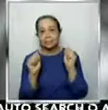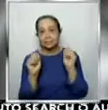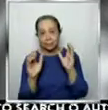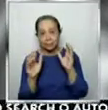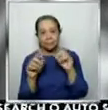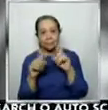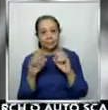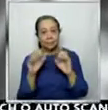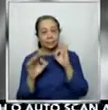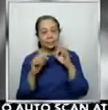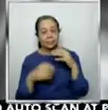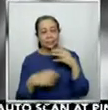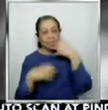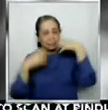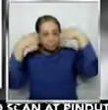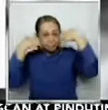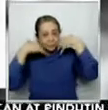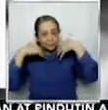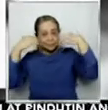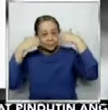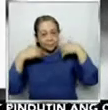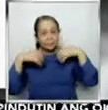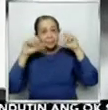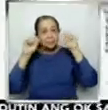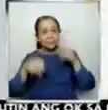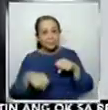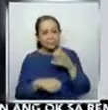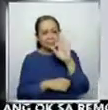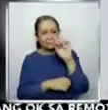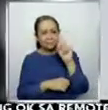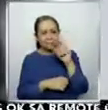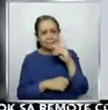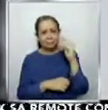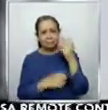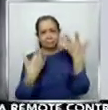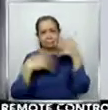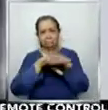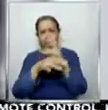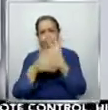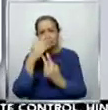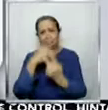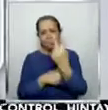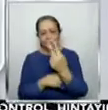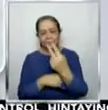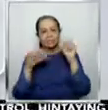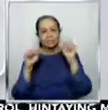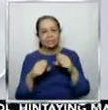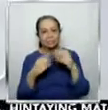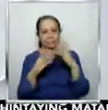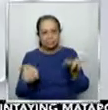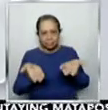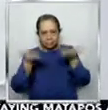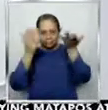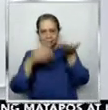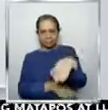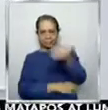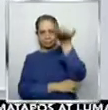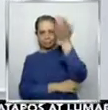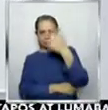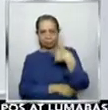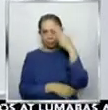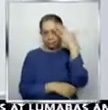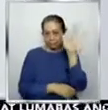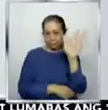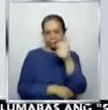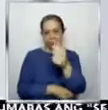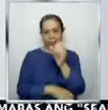kung pinagpapawisan pa, pwede namang fan at aircon combo. Pero may mas le-level up pa ba rito? Ewan na lang daw